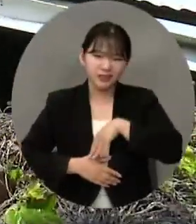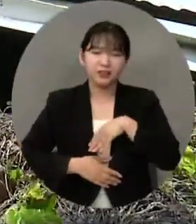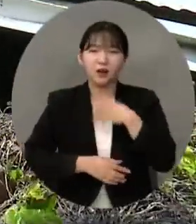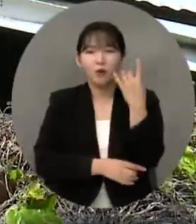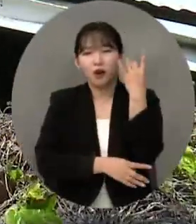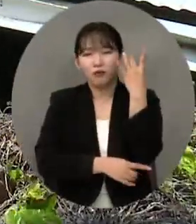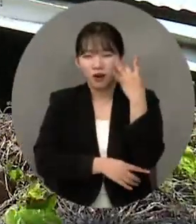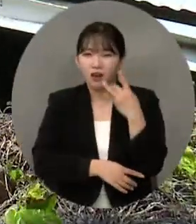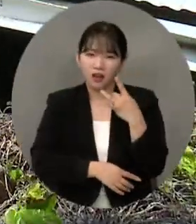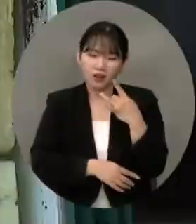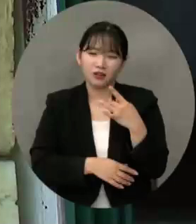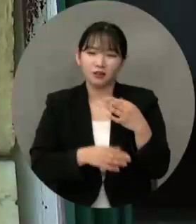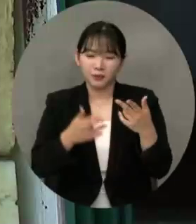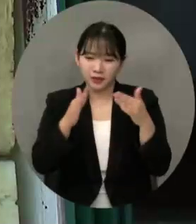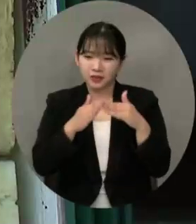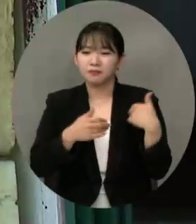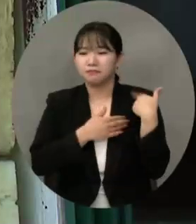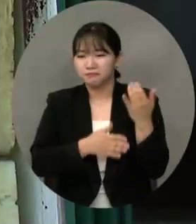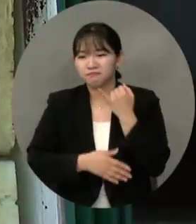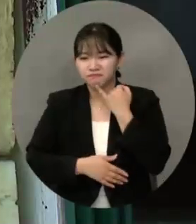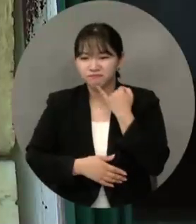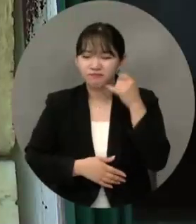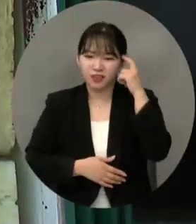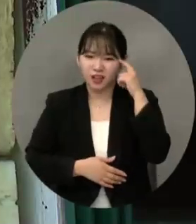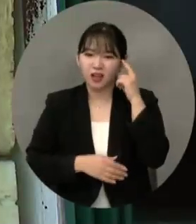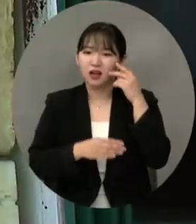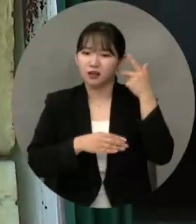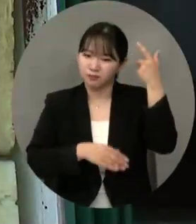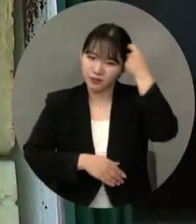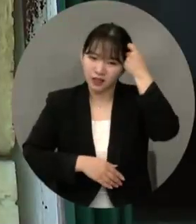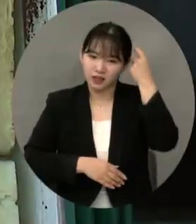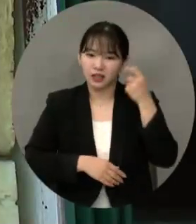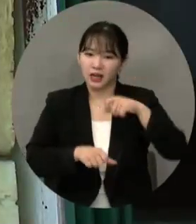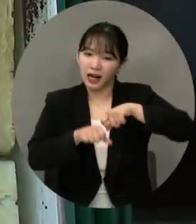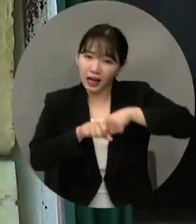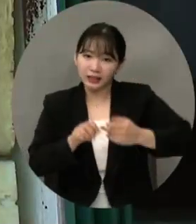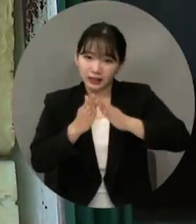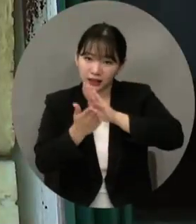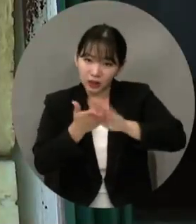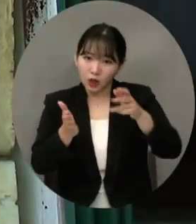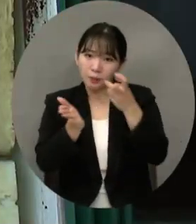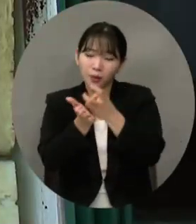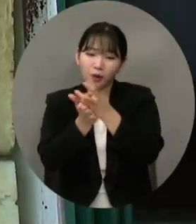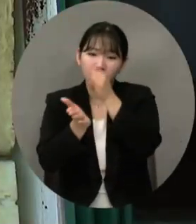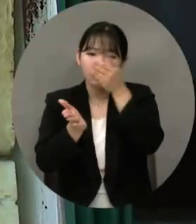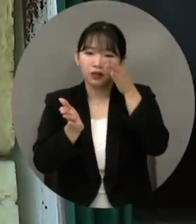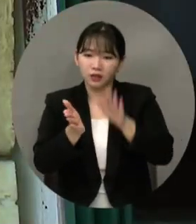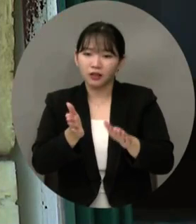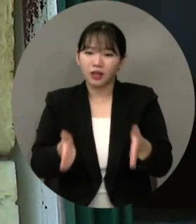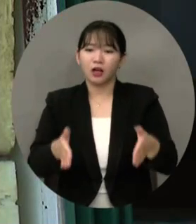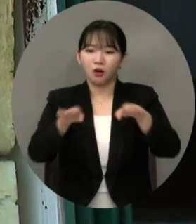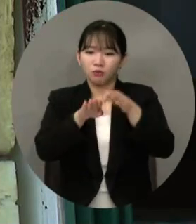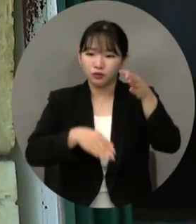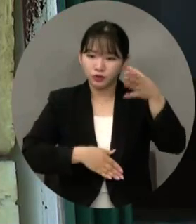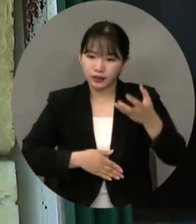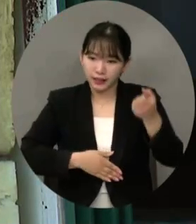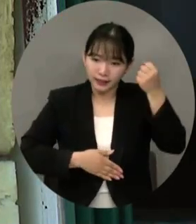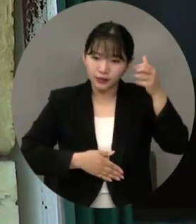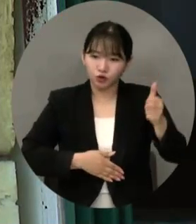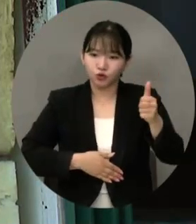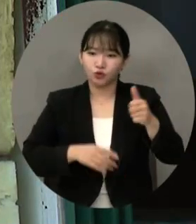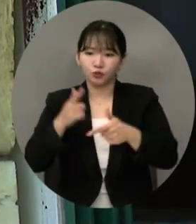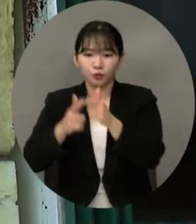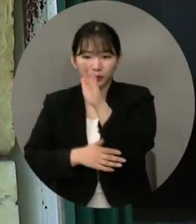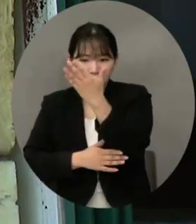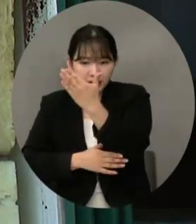규정처럼 인식되고 있습니다. 강제 철거 조항은 있는데 이제 그게 이제 건물 소유자가 가는 목포시와 그